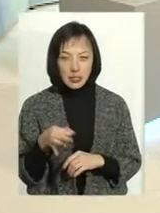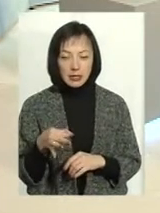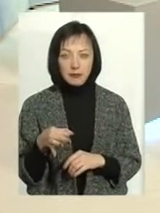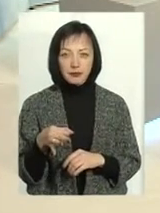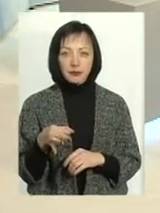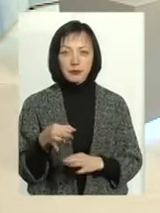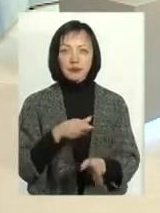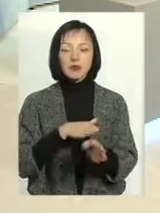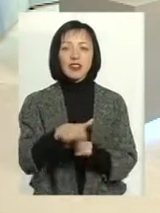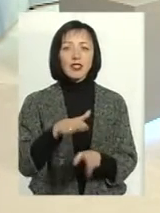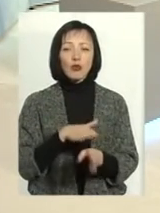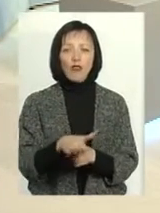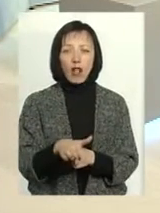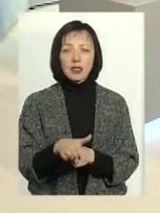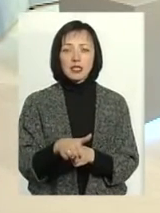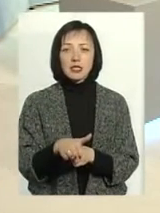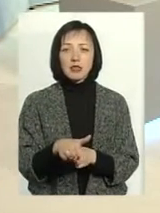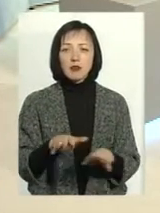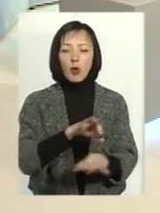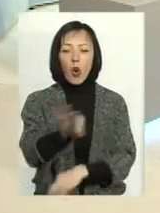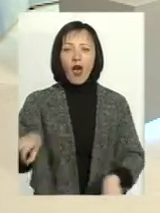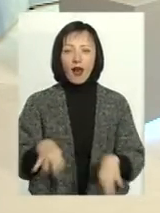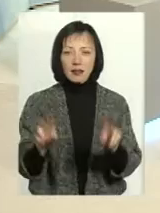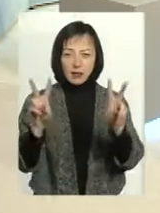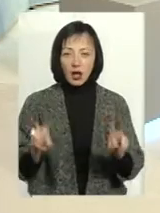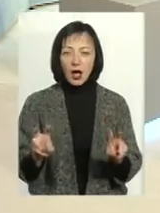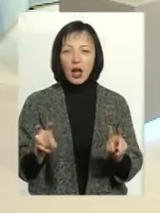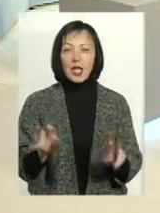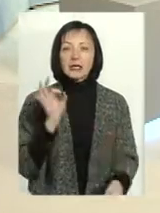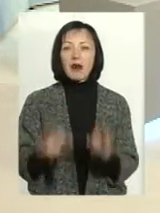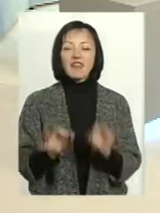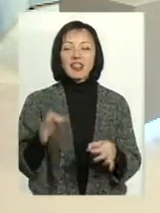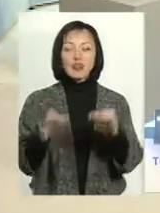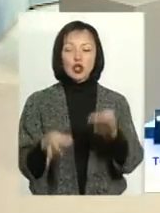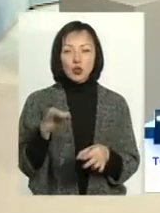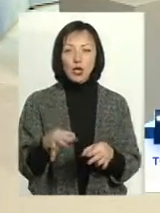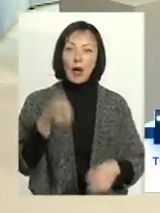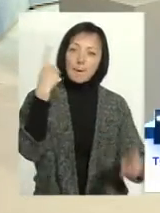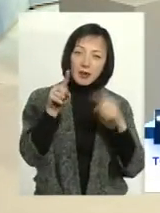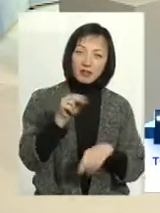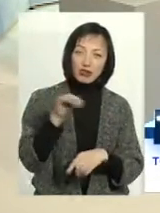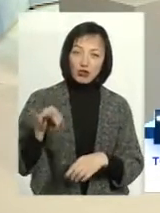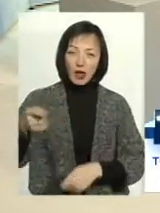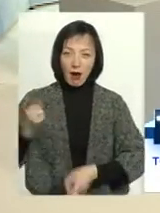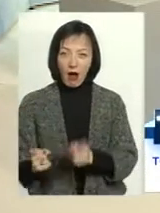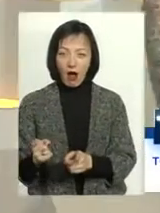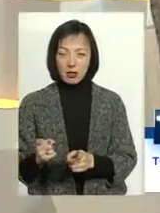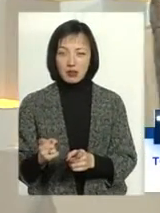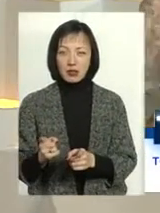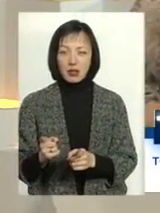зокрема, відбувалася реалізація проєкту під назвою «Справедливий суд. Міф чи реальність». До